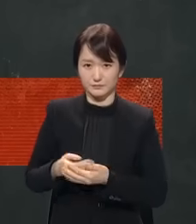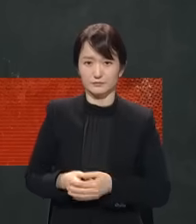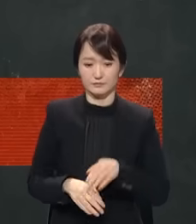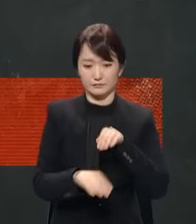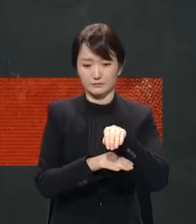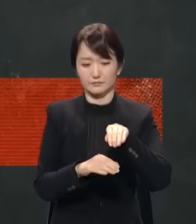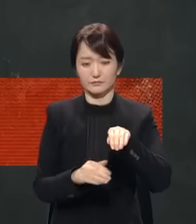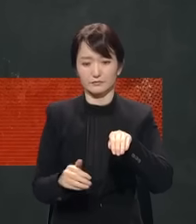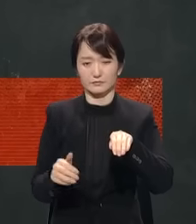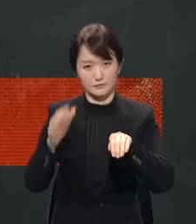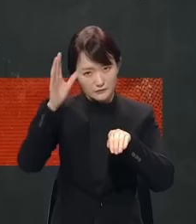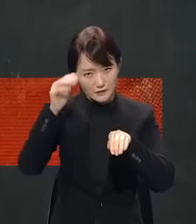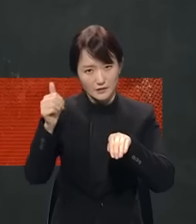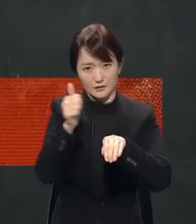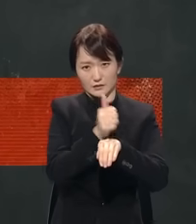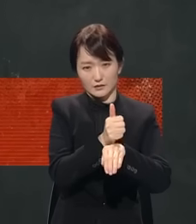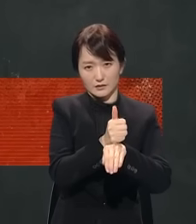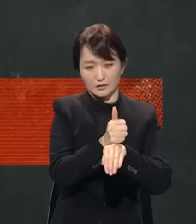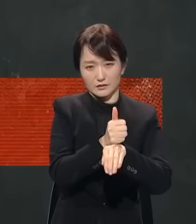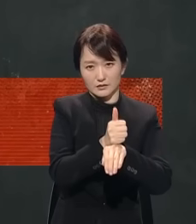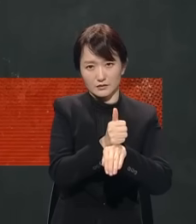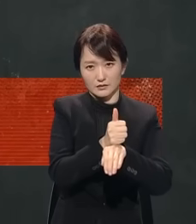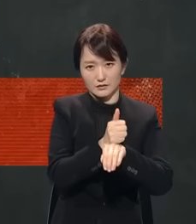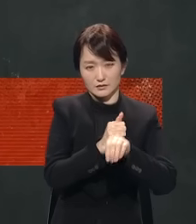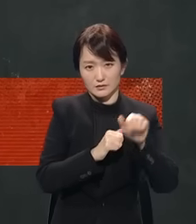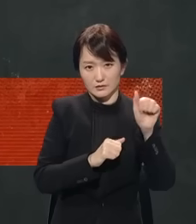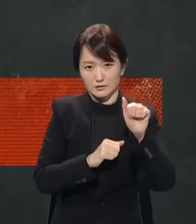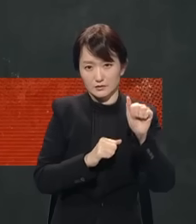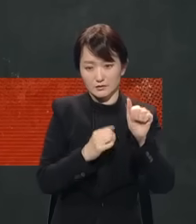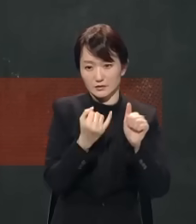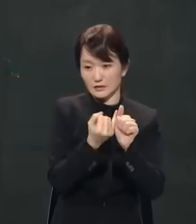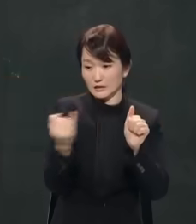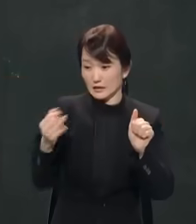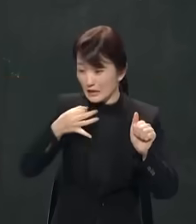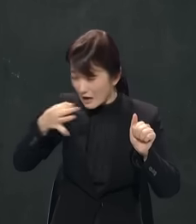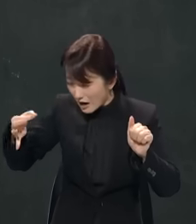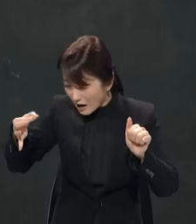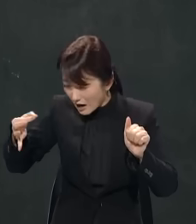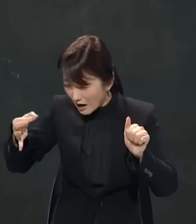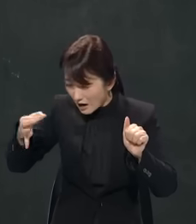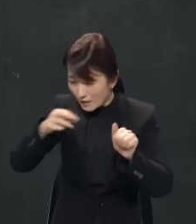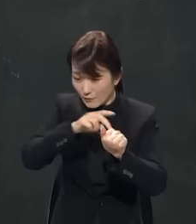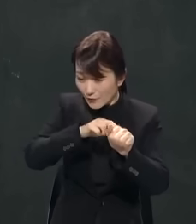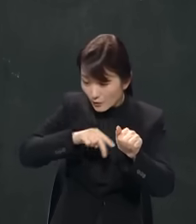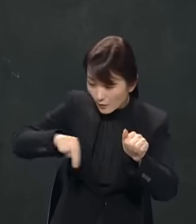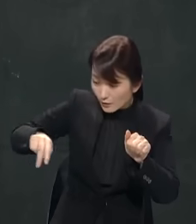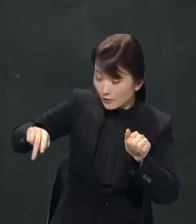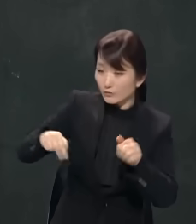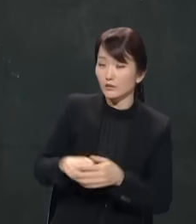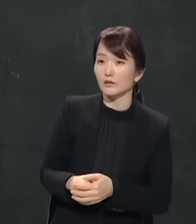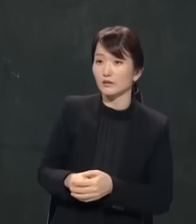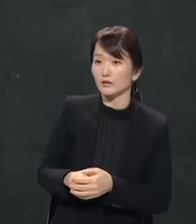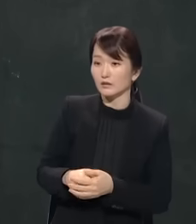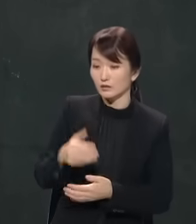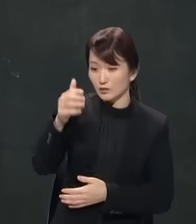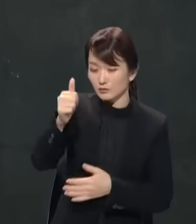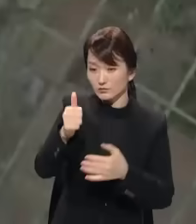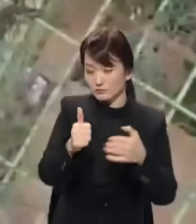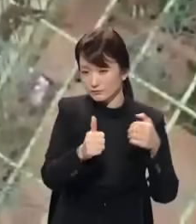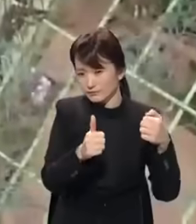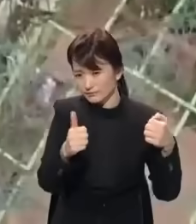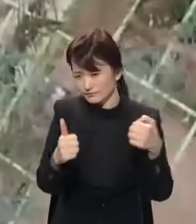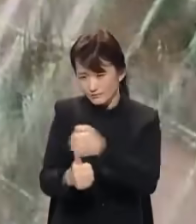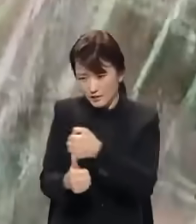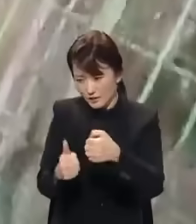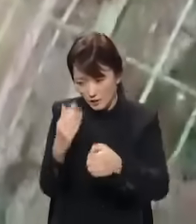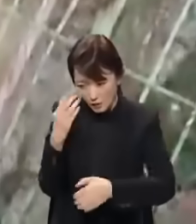타고 있던 로트와일러가 기사의 아내가 너무 크게 소리를 지르는 바람에 차에서 나온 것이고 주인이 당하고 있는 걸 보니까 흥분해서 문